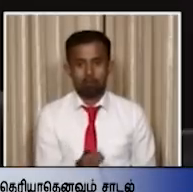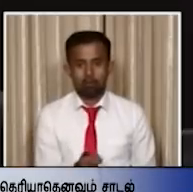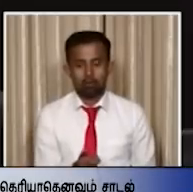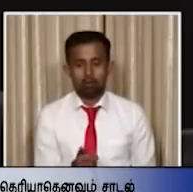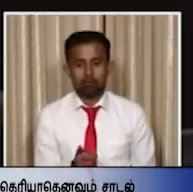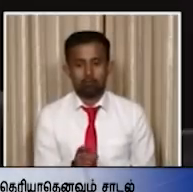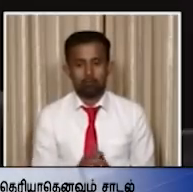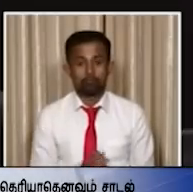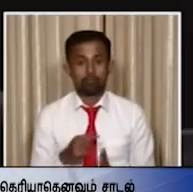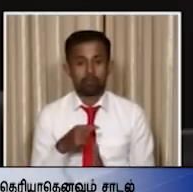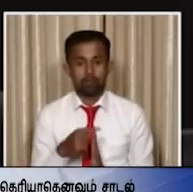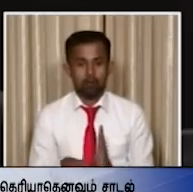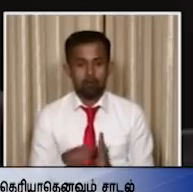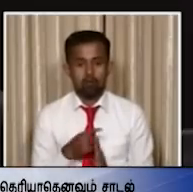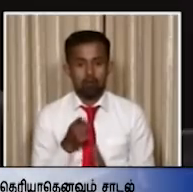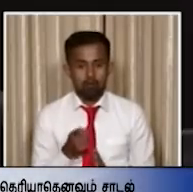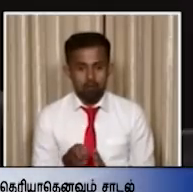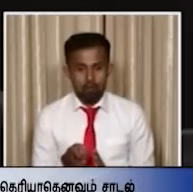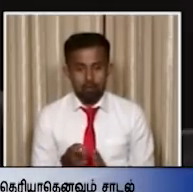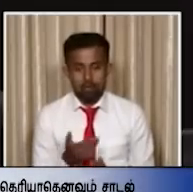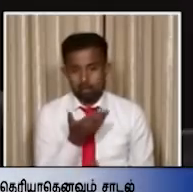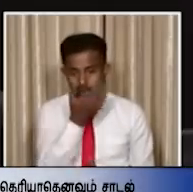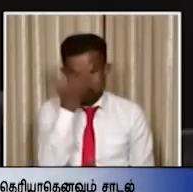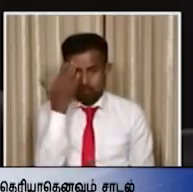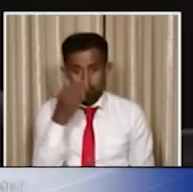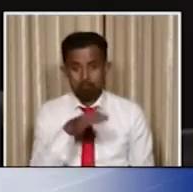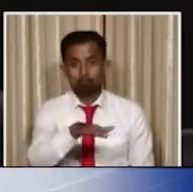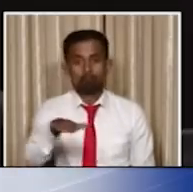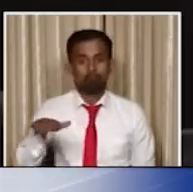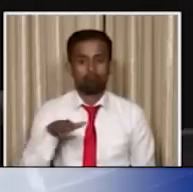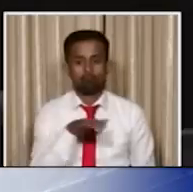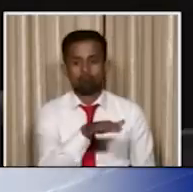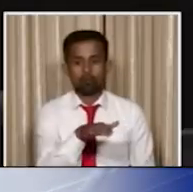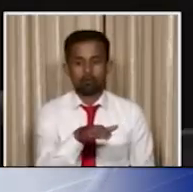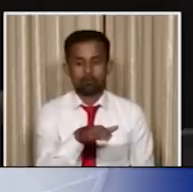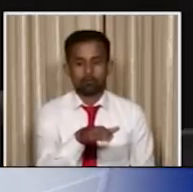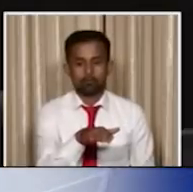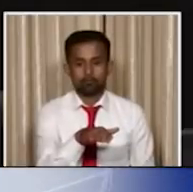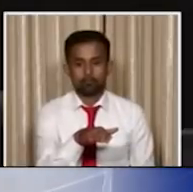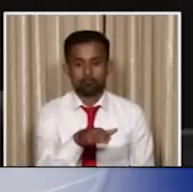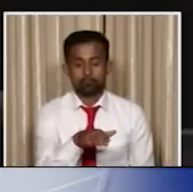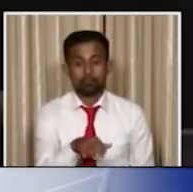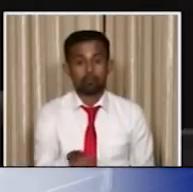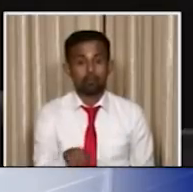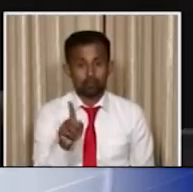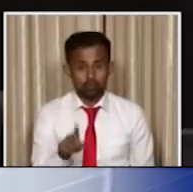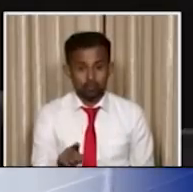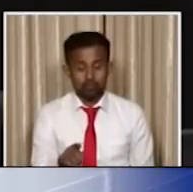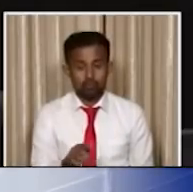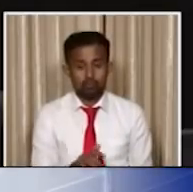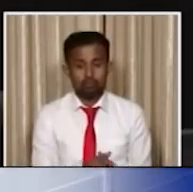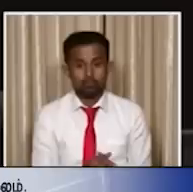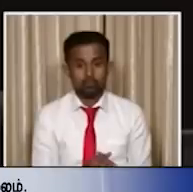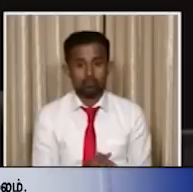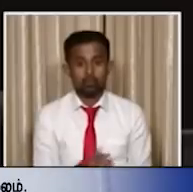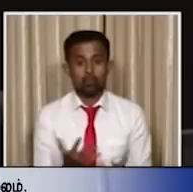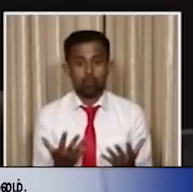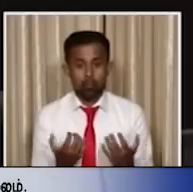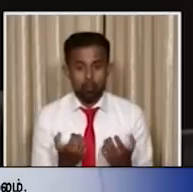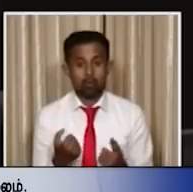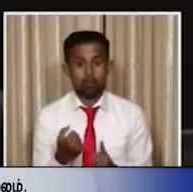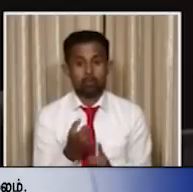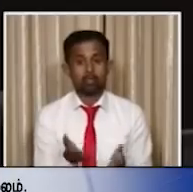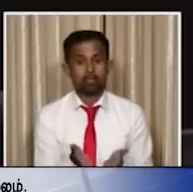சொன்னால், இலங்கையிலே ஒரு தமிழ் தேசம் உரிமை அங்கீகரிக்கப்பட்ட அடிப்படையிலான ஒரு அரசியல் தீர்வை எட்டுவதற்கான அழுத்தத்தை இந்தியா